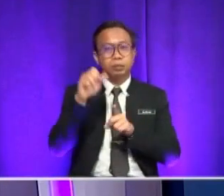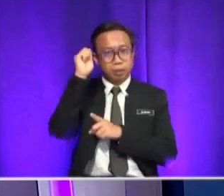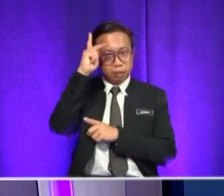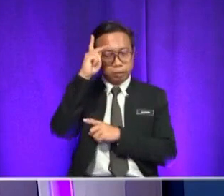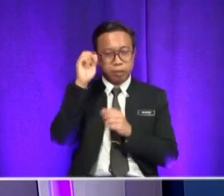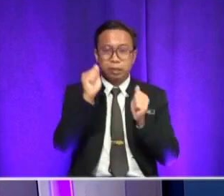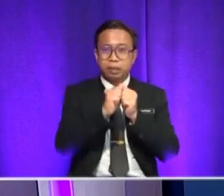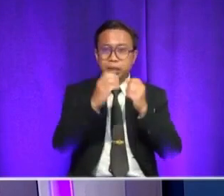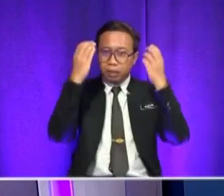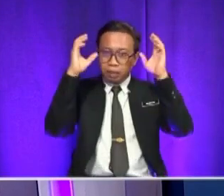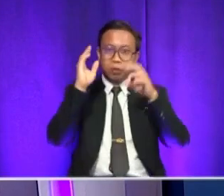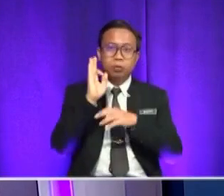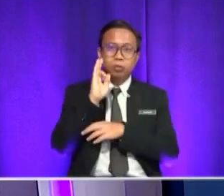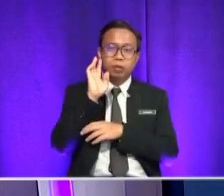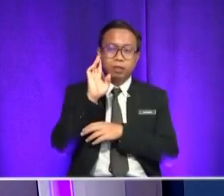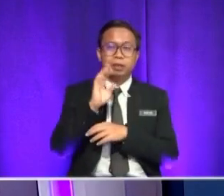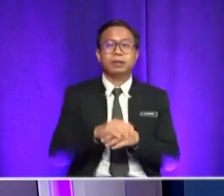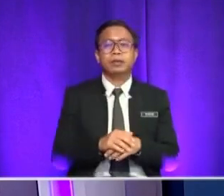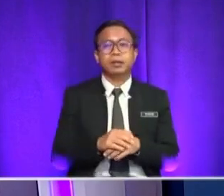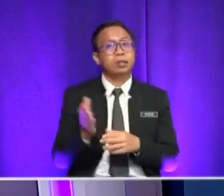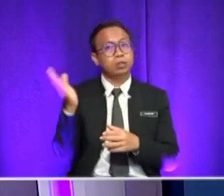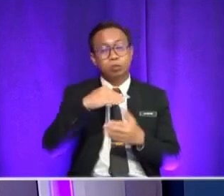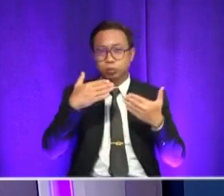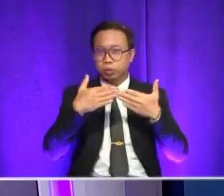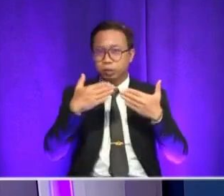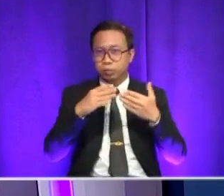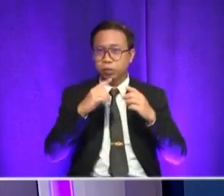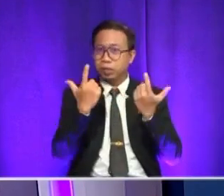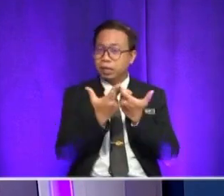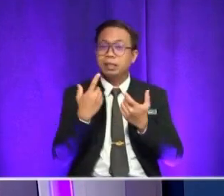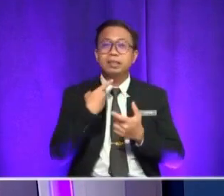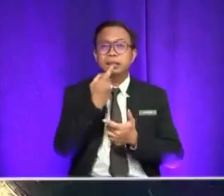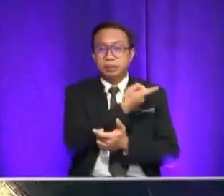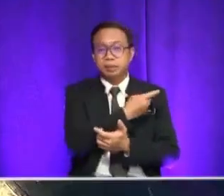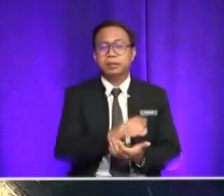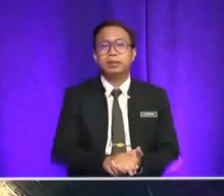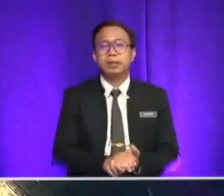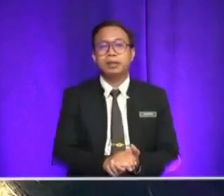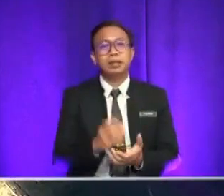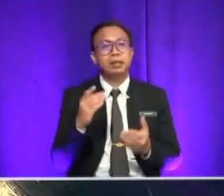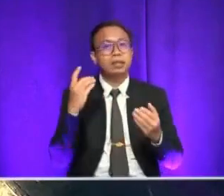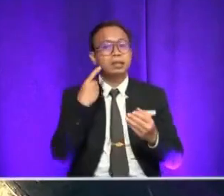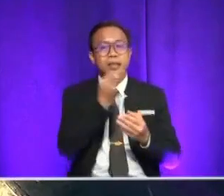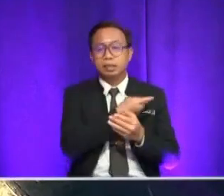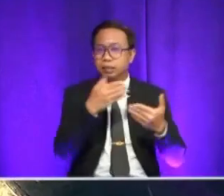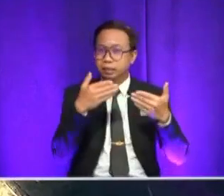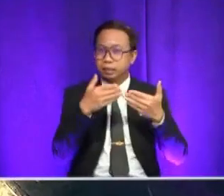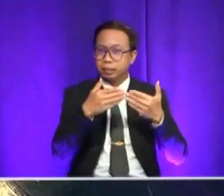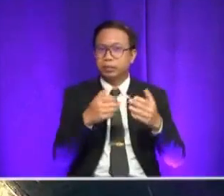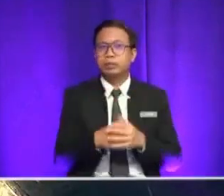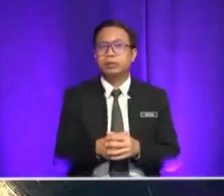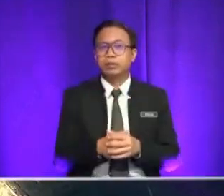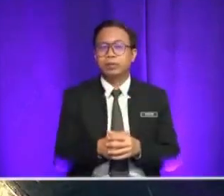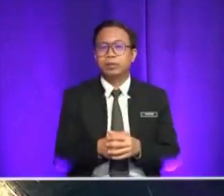juga Cikgu Faridah kita. Cikgu, jom kita sambung kita punya kelas kita, cikgu. Silakan. Okey, kita sambung. Okey, kita pergi